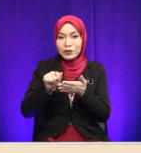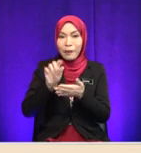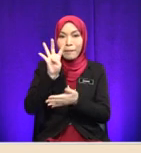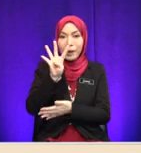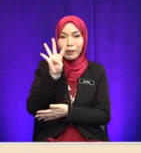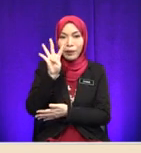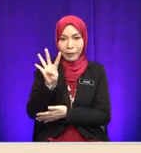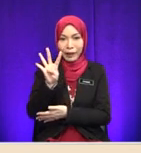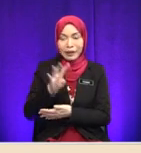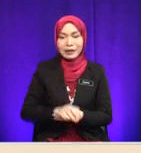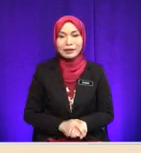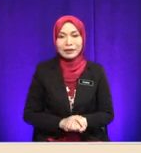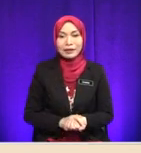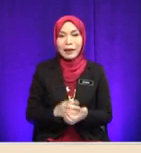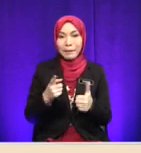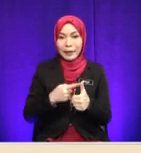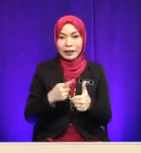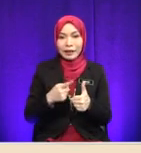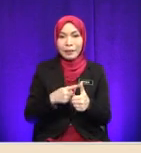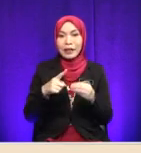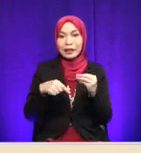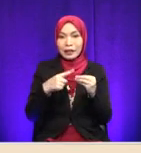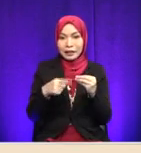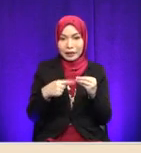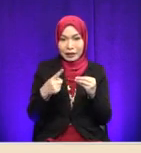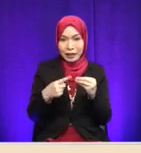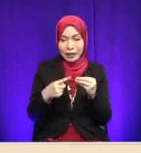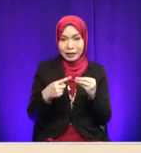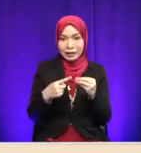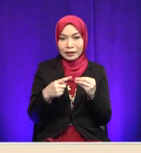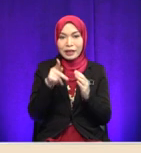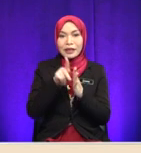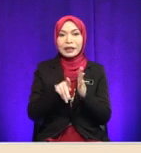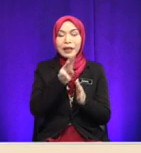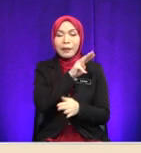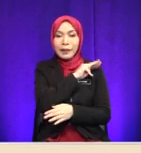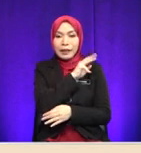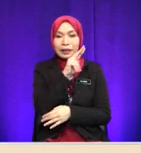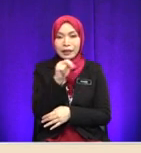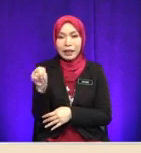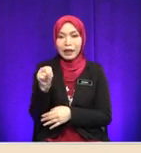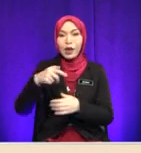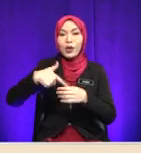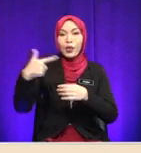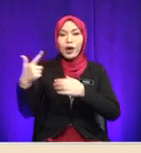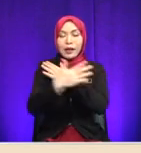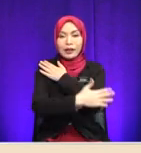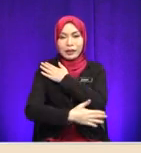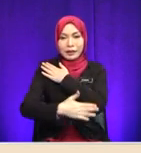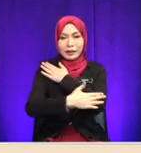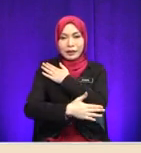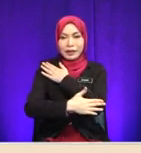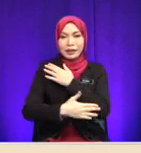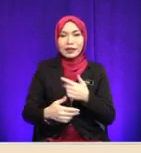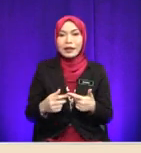Kementerian Luar Negeri ini? Pertama, kedua, what? What ini bermaksud yang ingin diketahui. Bermaksud di situ perkara yang